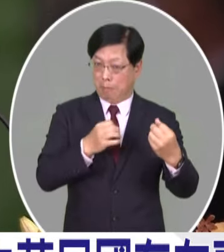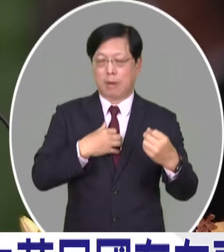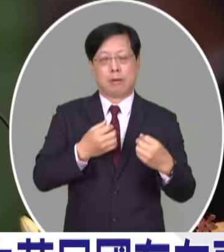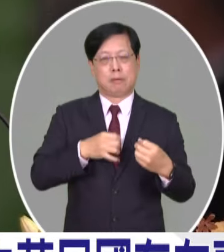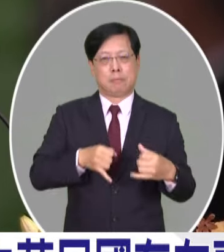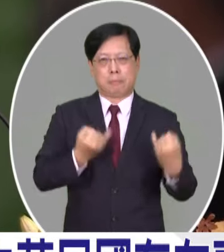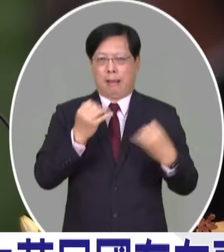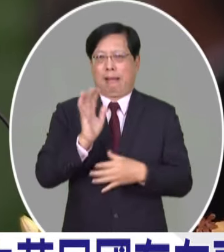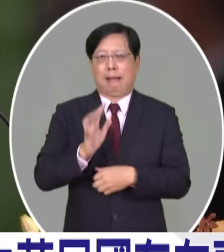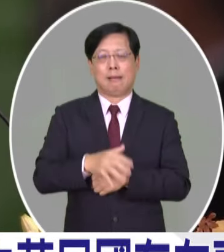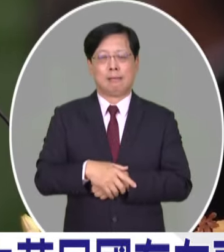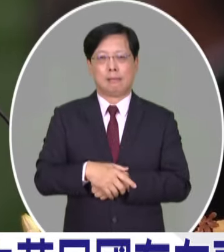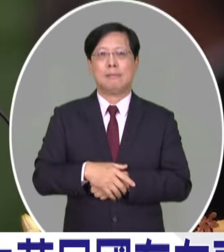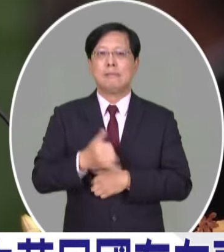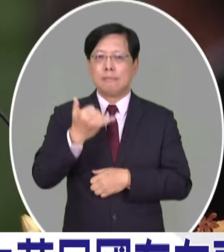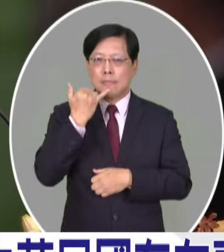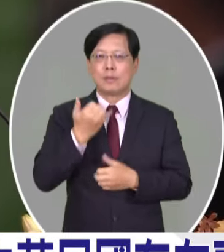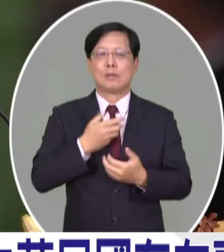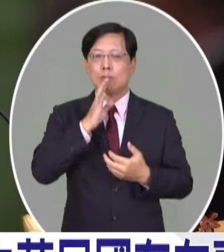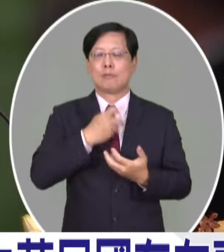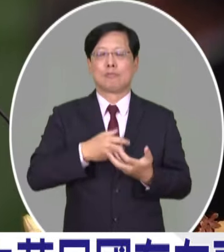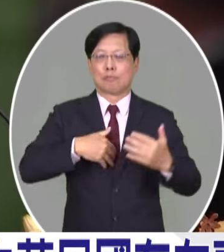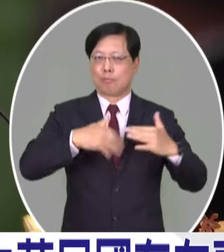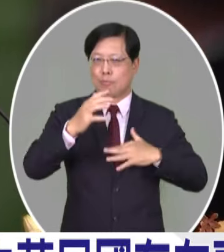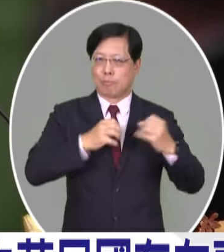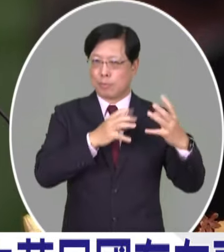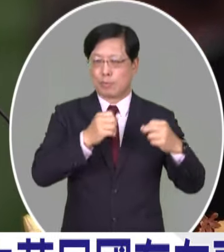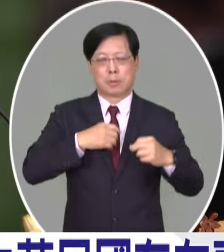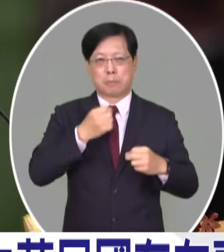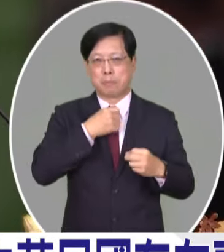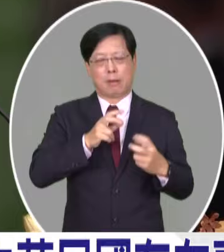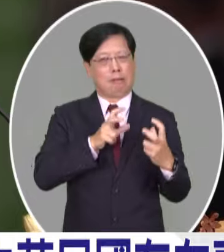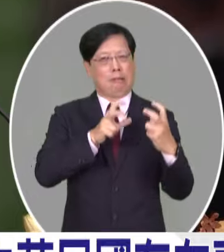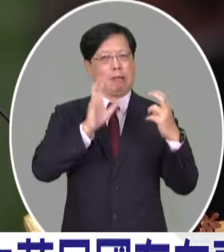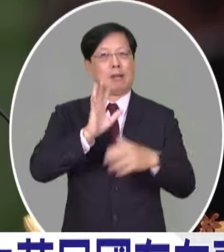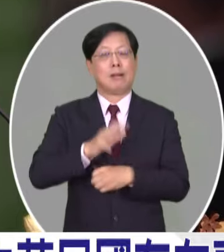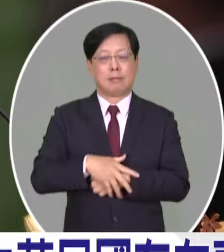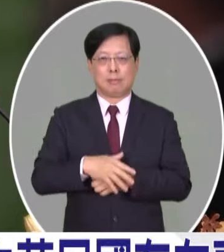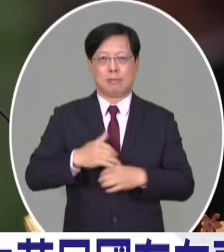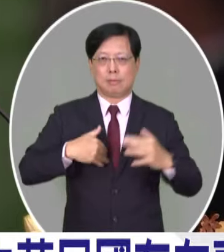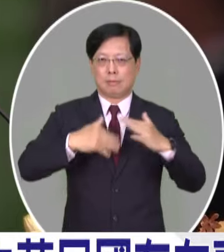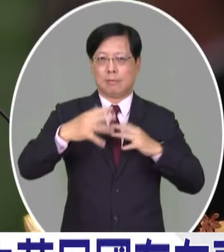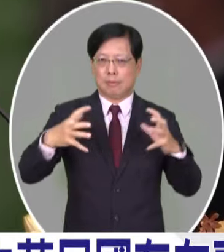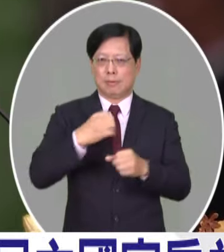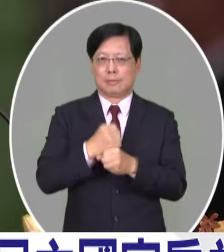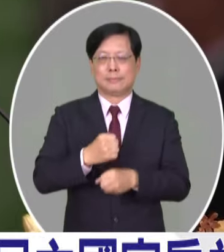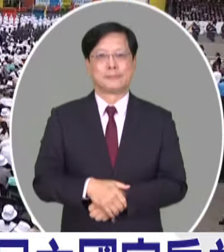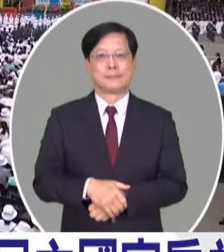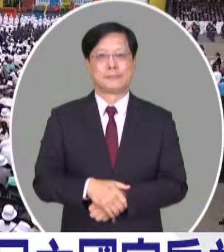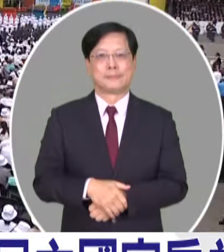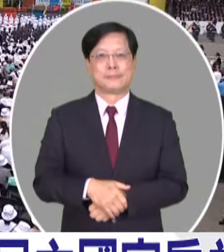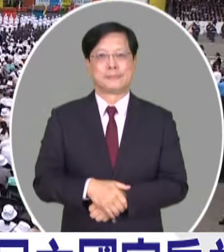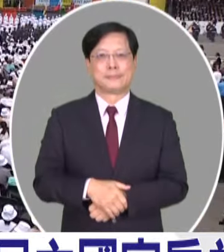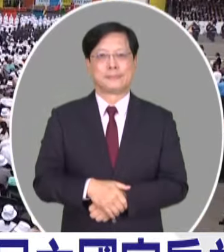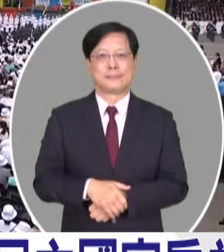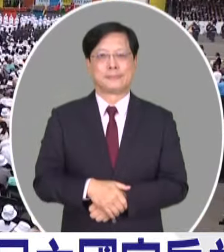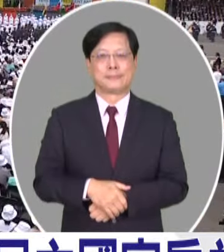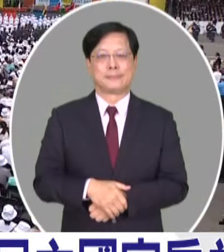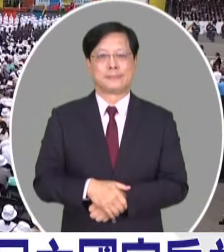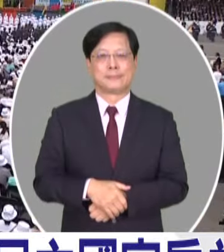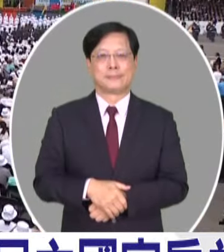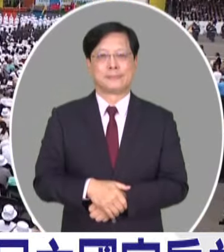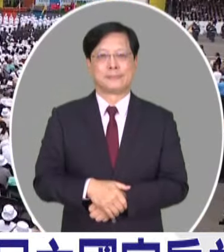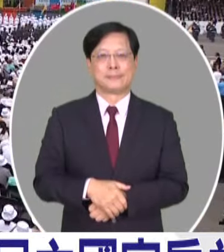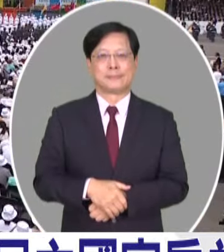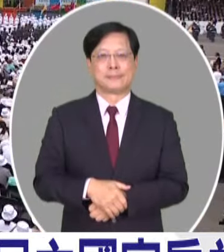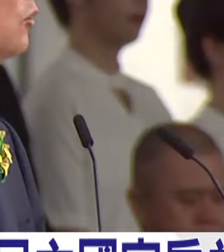抗，交流取代围堵，进行合作。 强调维持现状，对中释出善意，